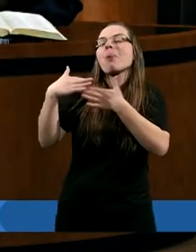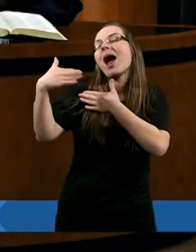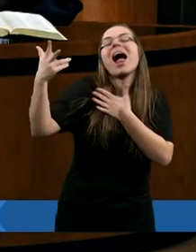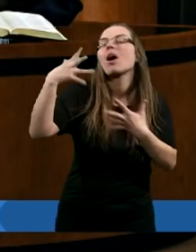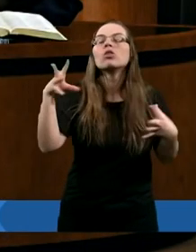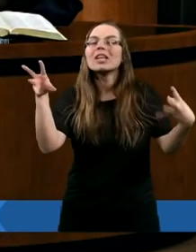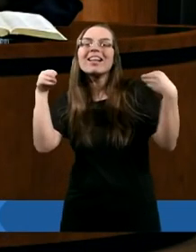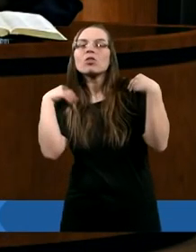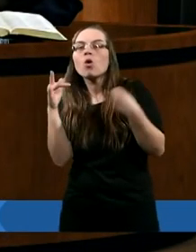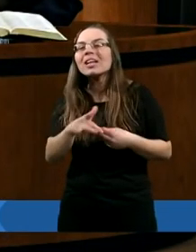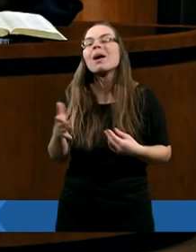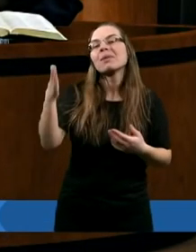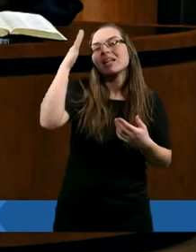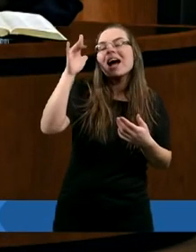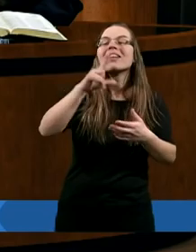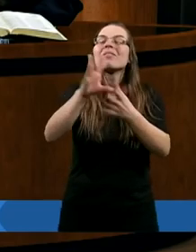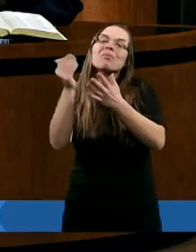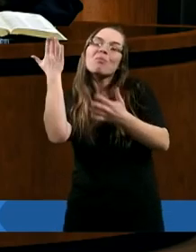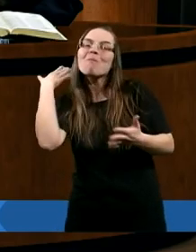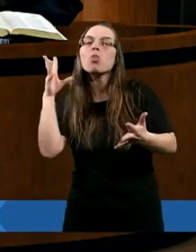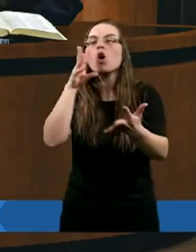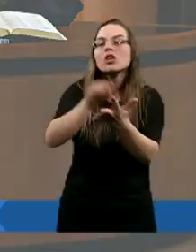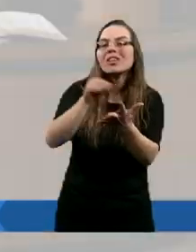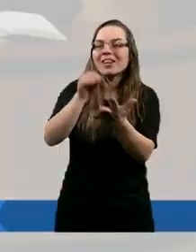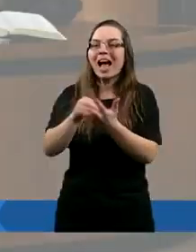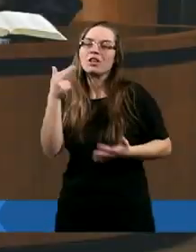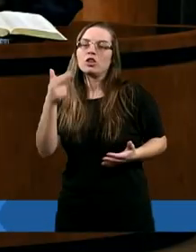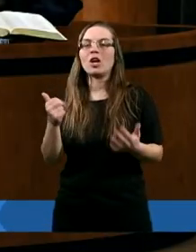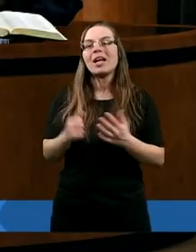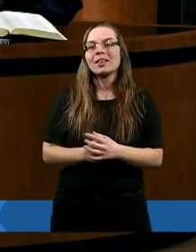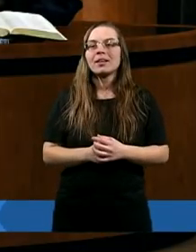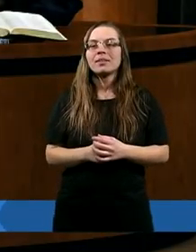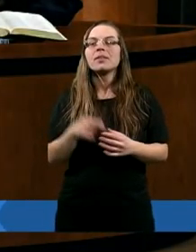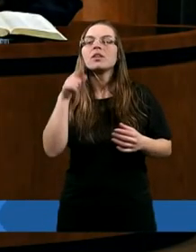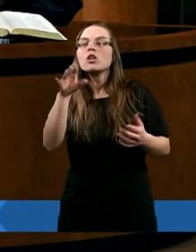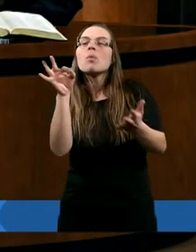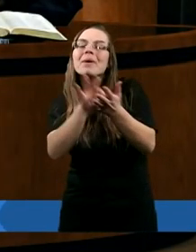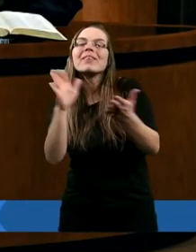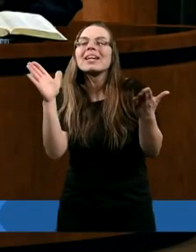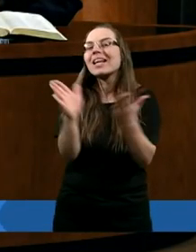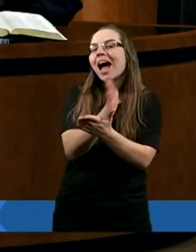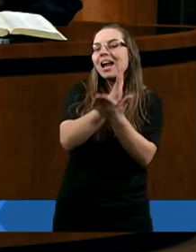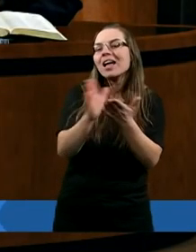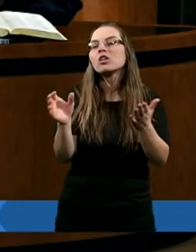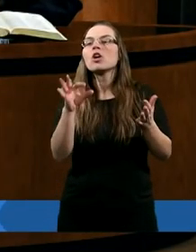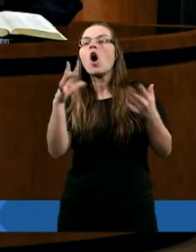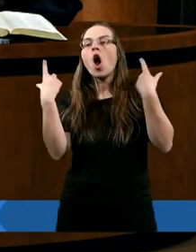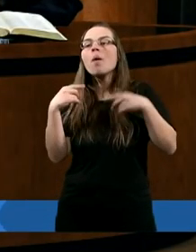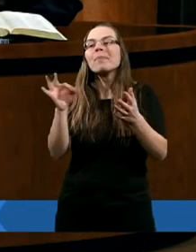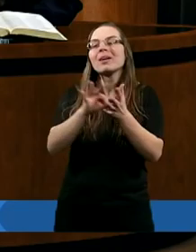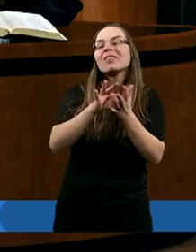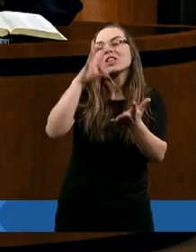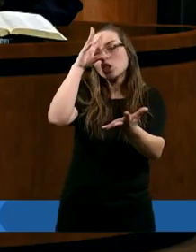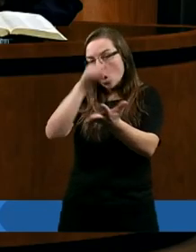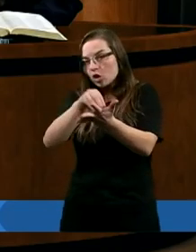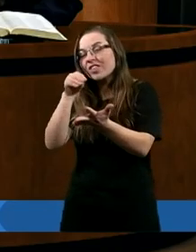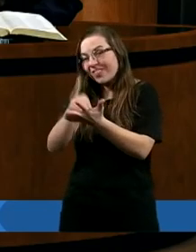niedostępny? Czy zależy to od pewnych doświadczeń? Zapewne zależy to od osobistych